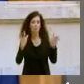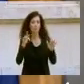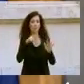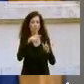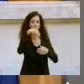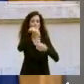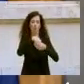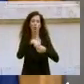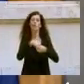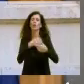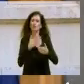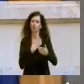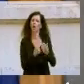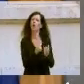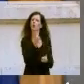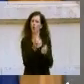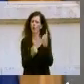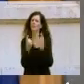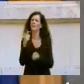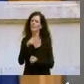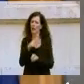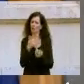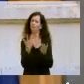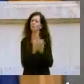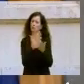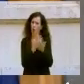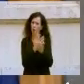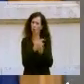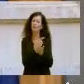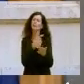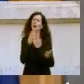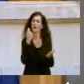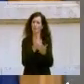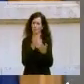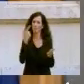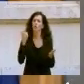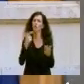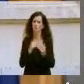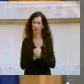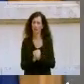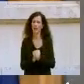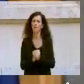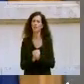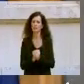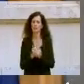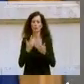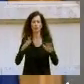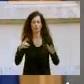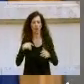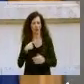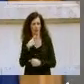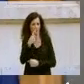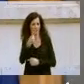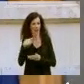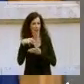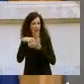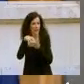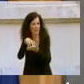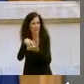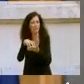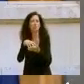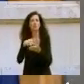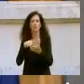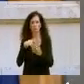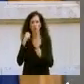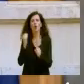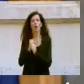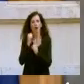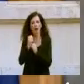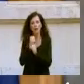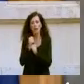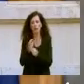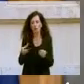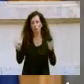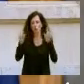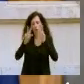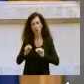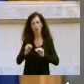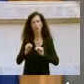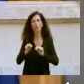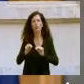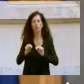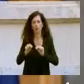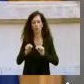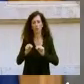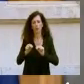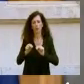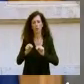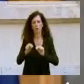delle novità anche sostanziali ho anticipato che stiamo lavorando per riformulare il reato